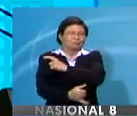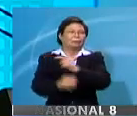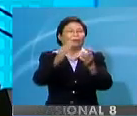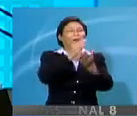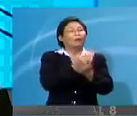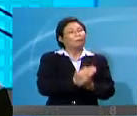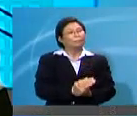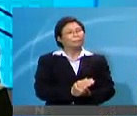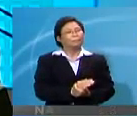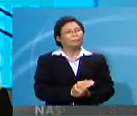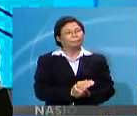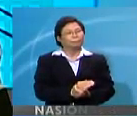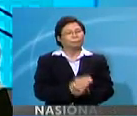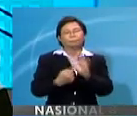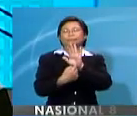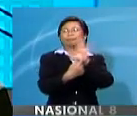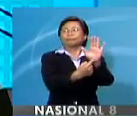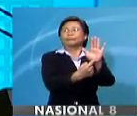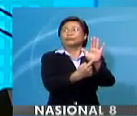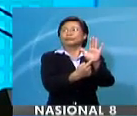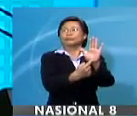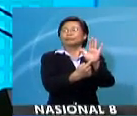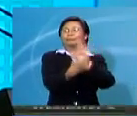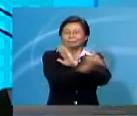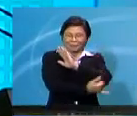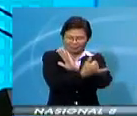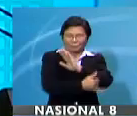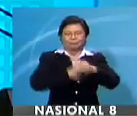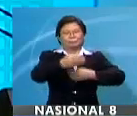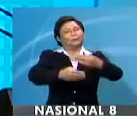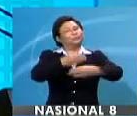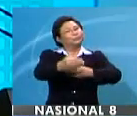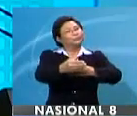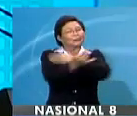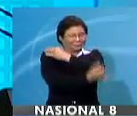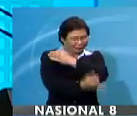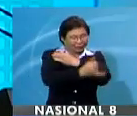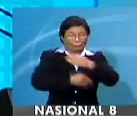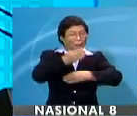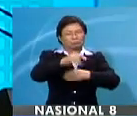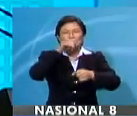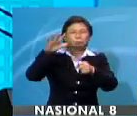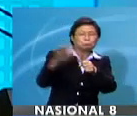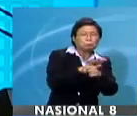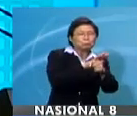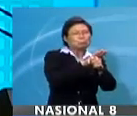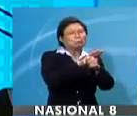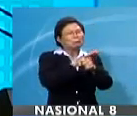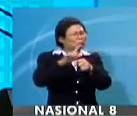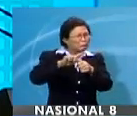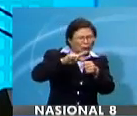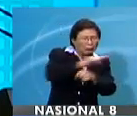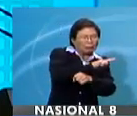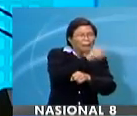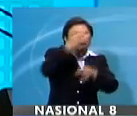fasa yang mencerink negara jadi negara maju tidak lengkap kalau di